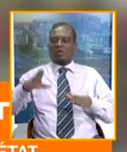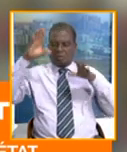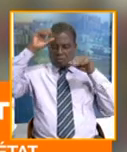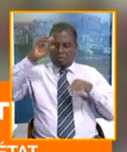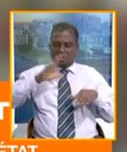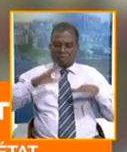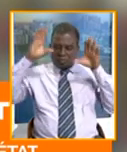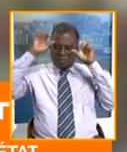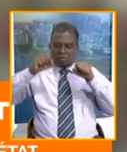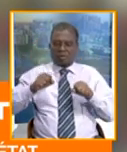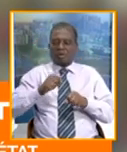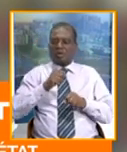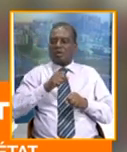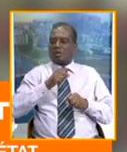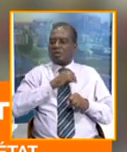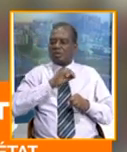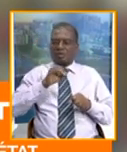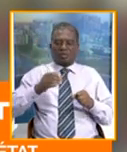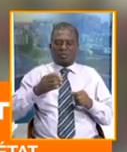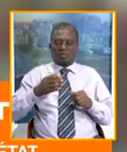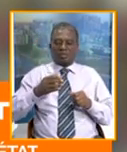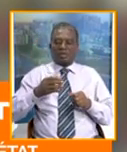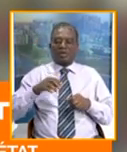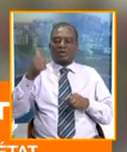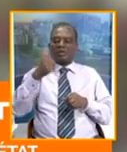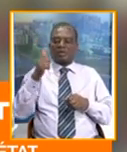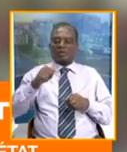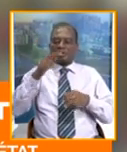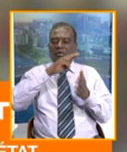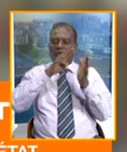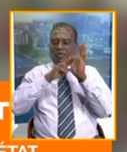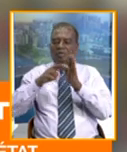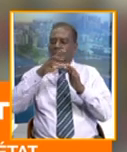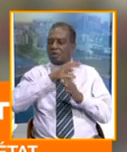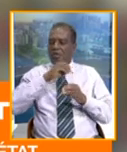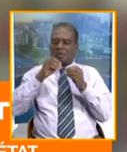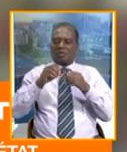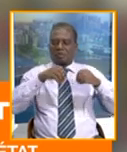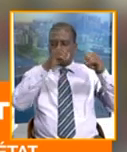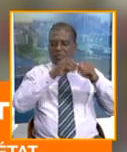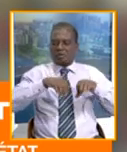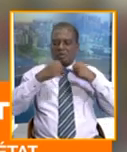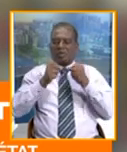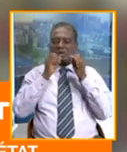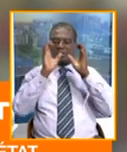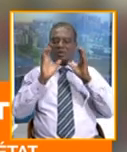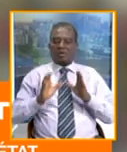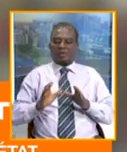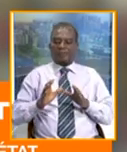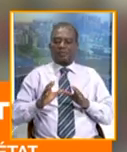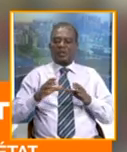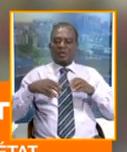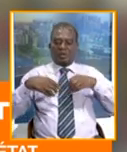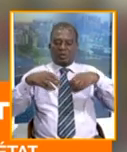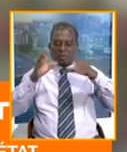5 membres du Conseil supérieur des imams, COSIM, 10 représentants des organisations de la société civile, la Fédération nationale de commerçants